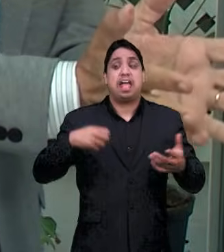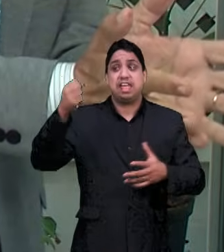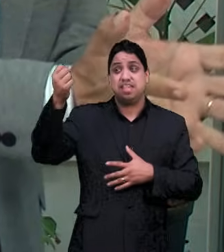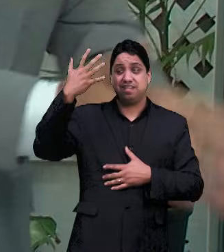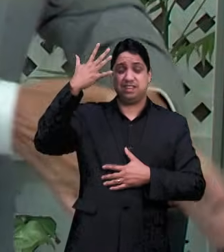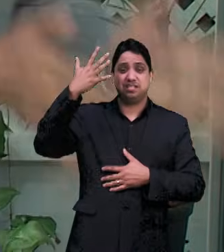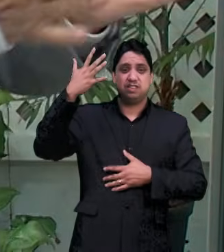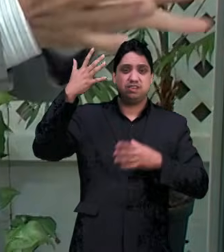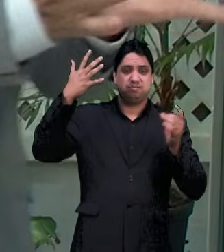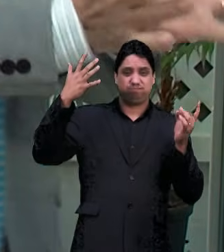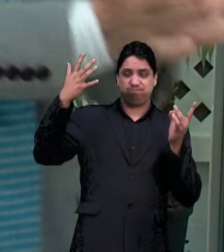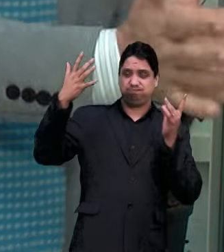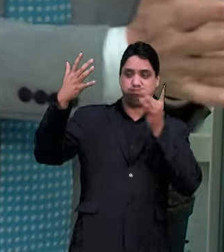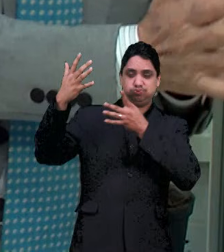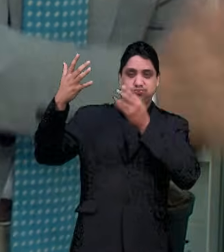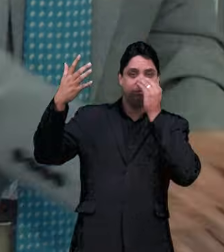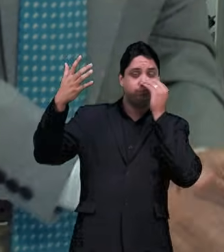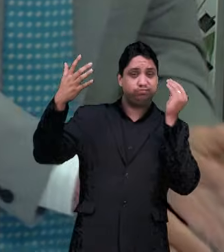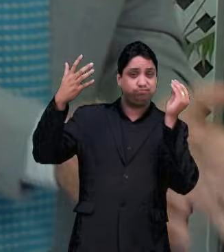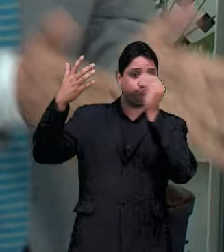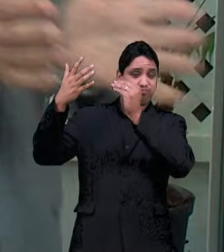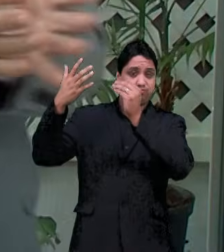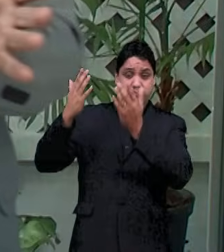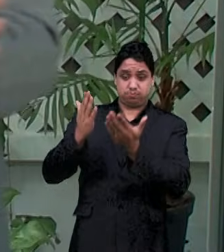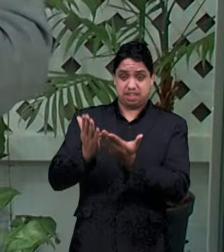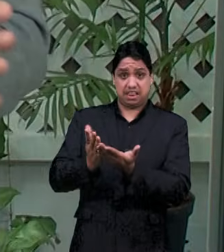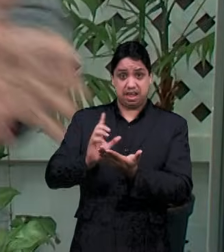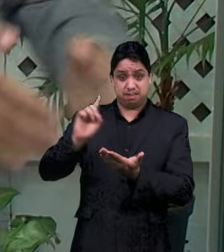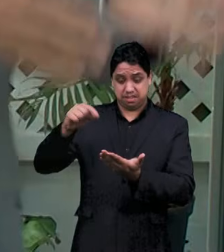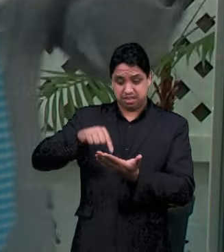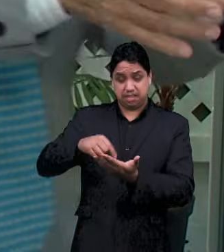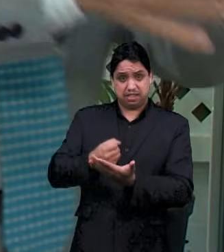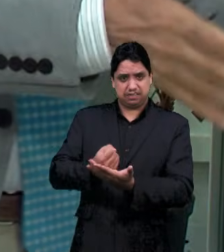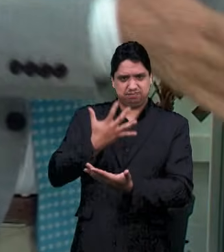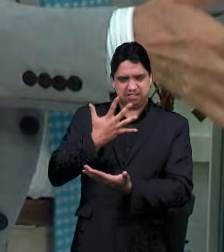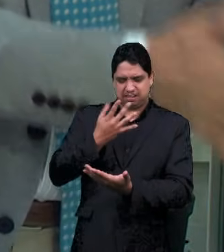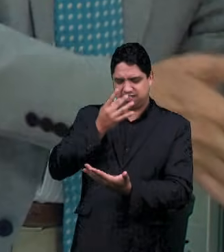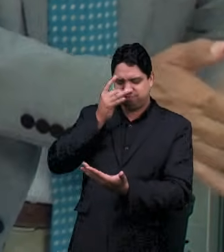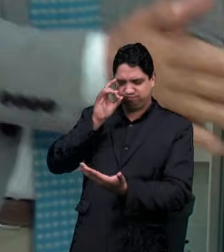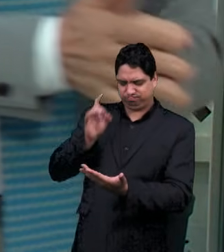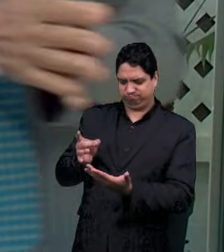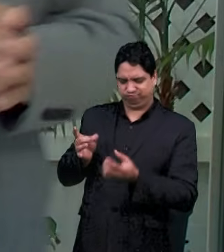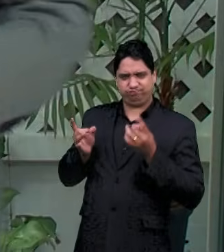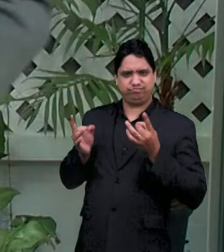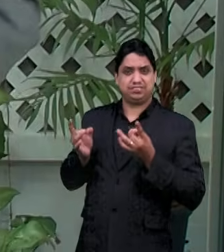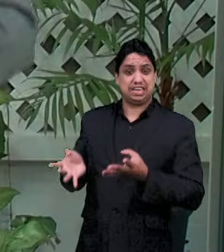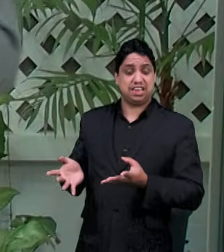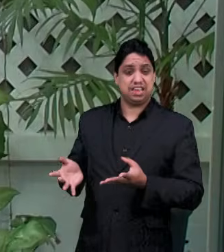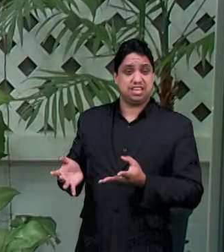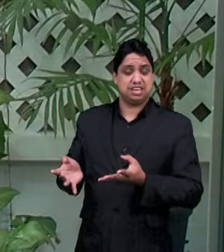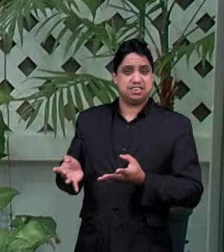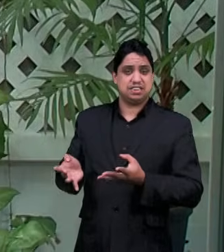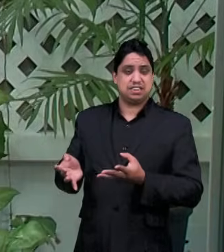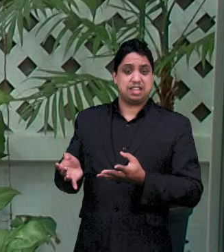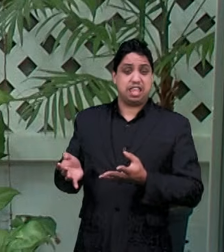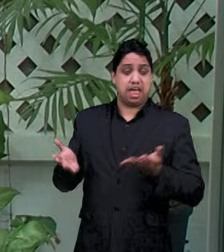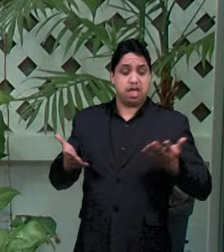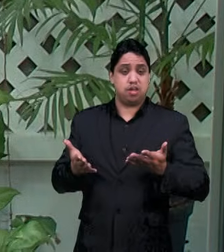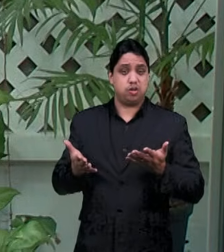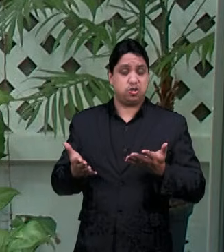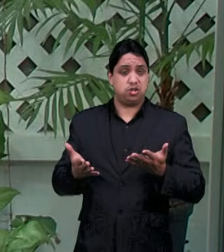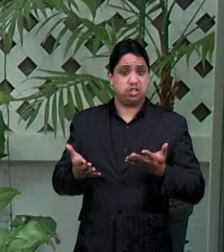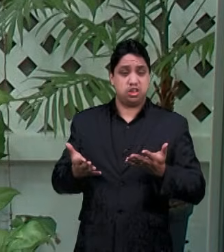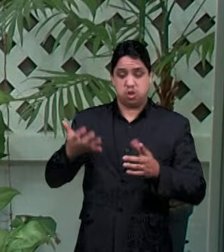révélation, laisser la parole révélée, laisser ce qui est de l'esprit, laisser